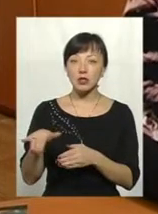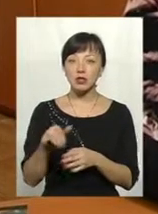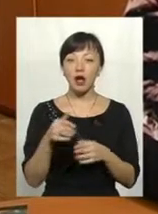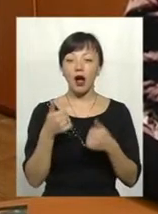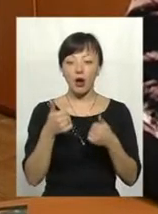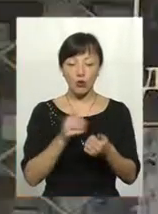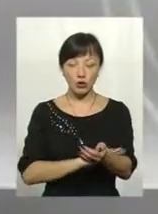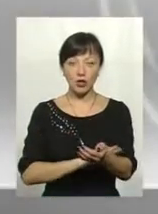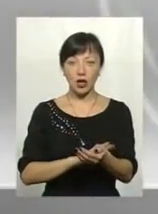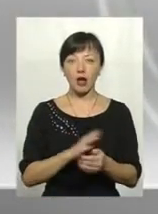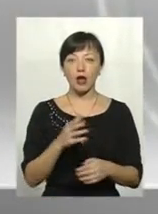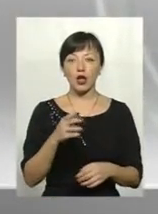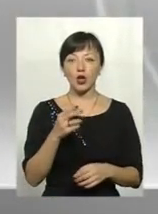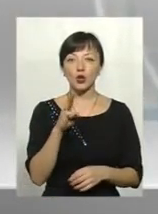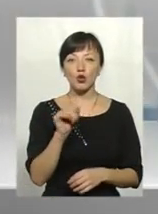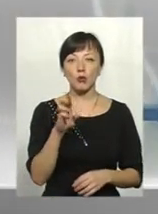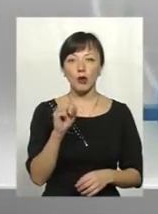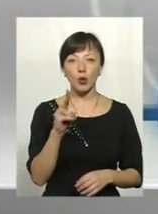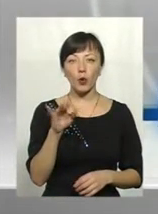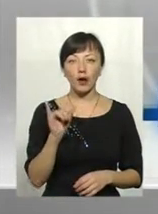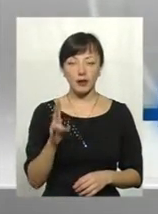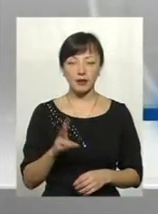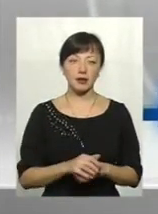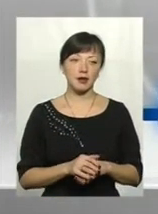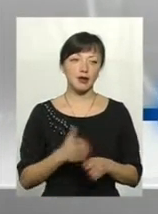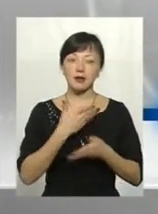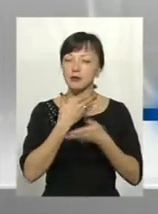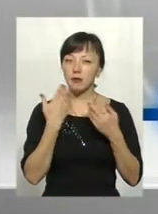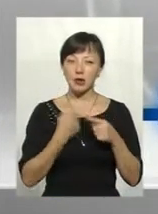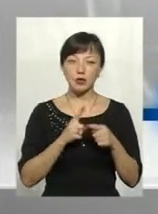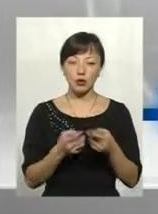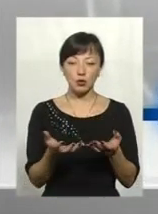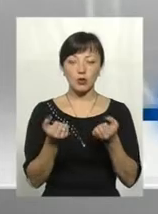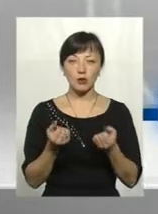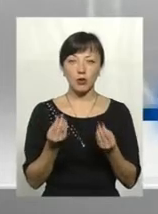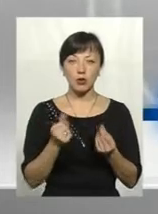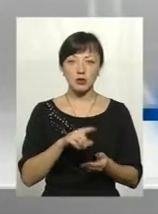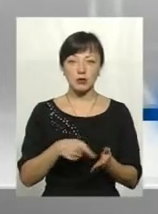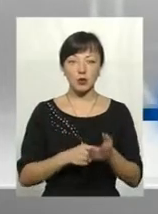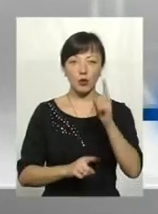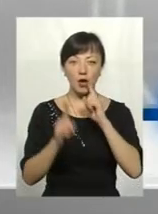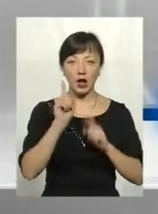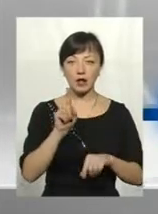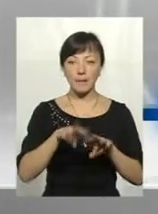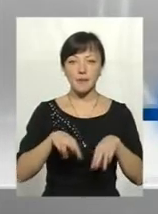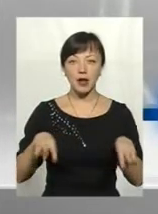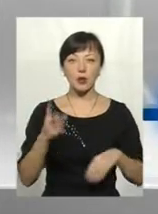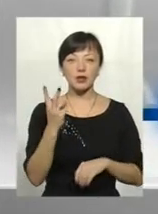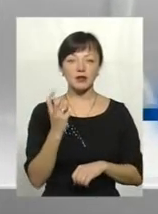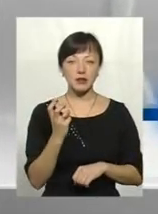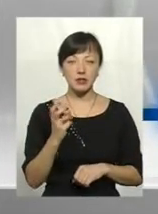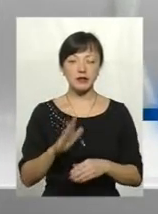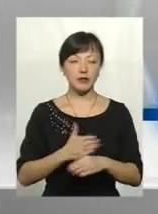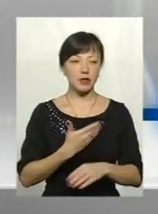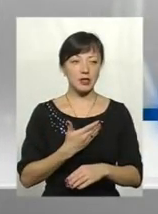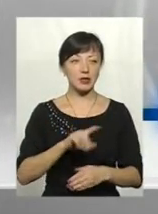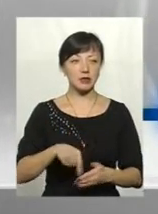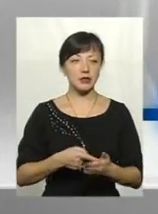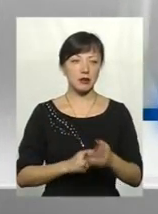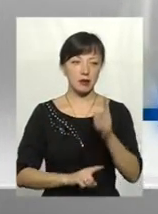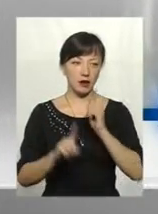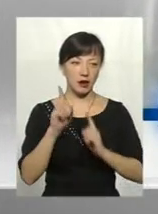туберкулинной диагностики. Немає, тому що зараз ми тільки отримали гроші від міської ради. 1,2 млн виділила нам міська